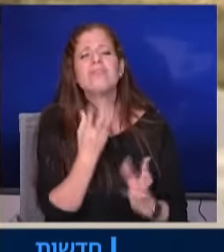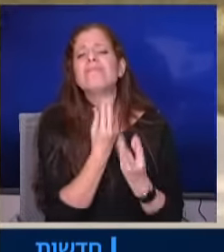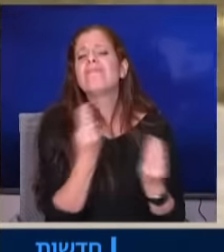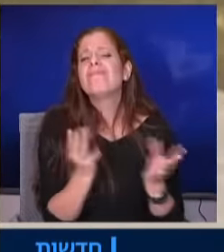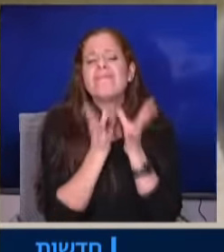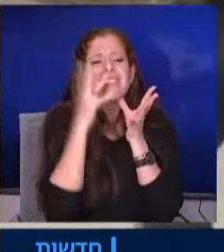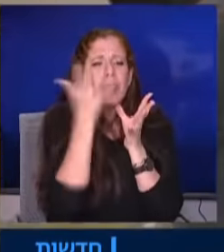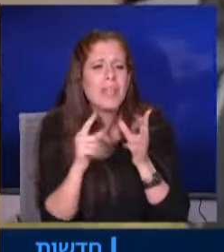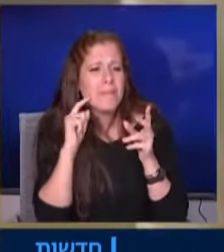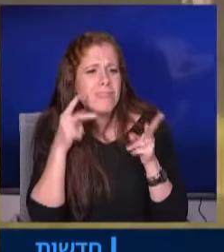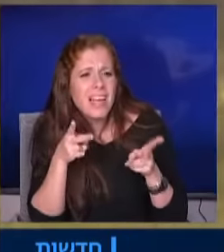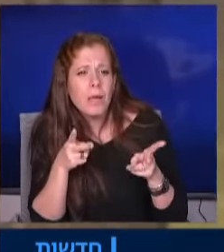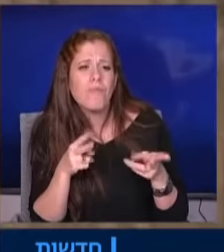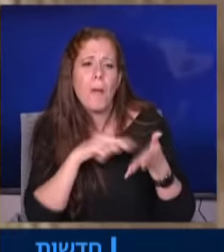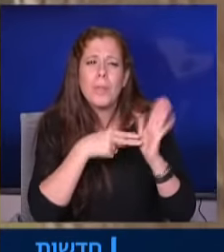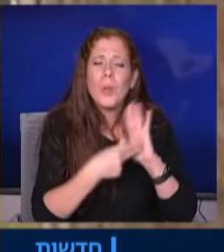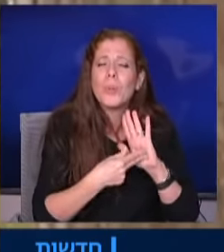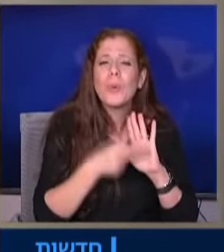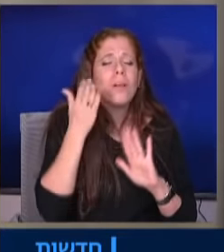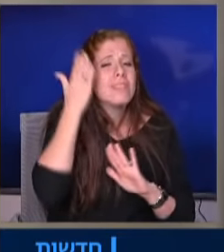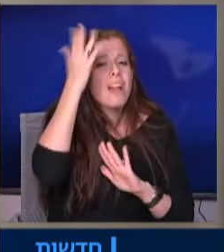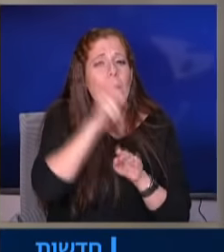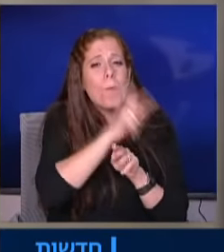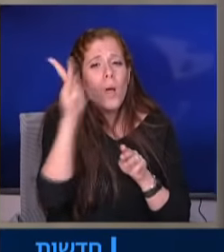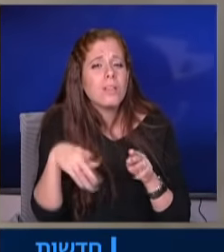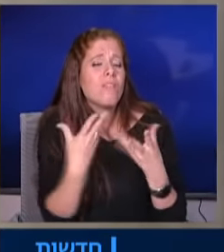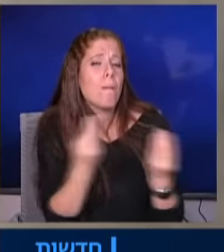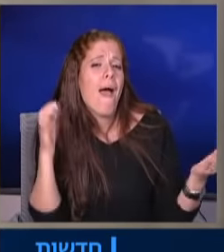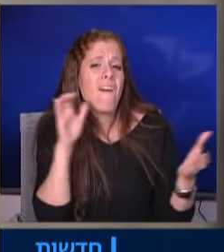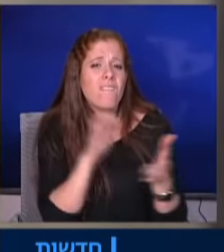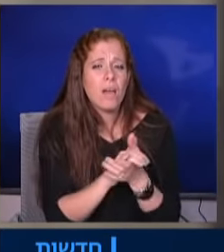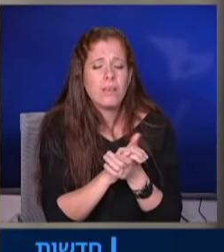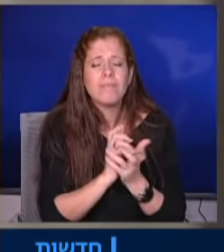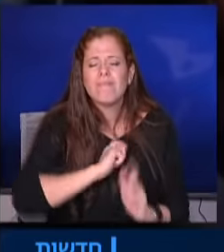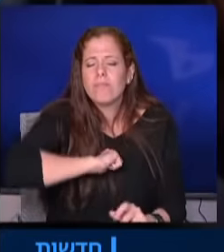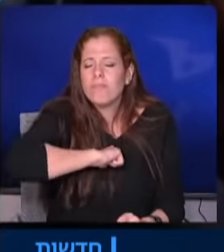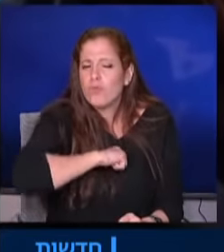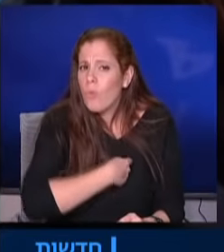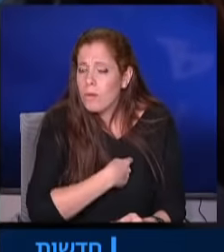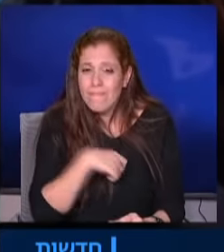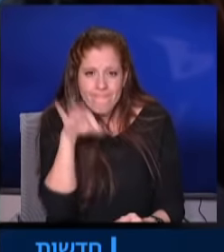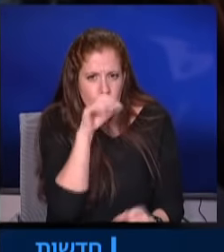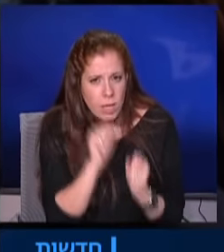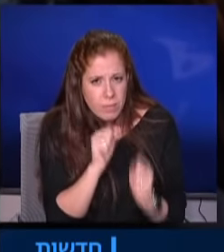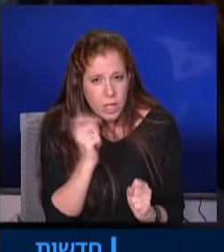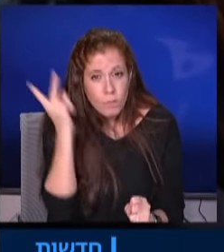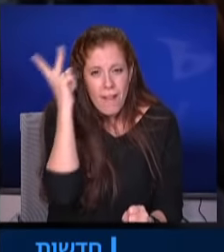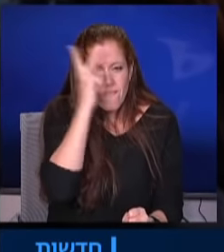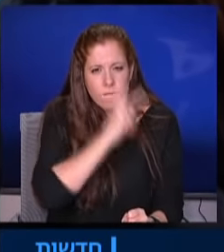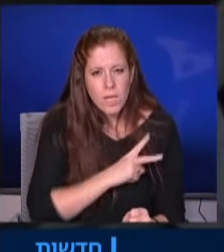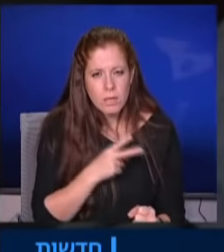תוכניות לעוד ועוד פרויקטים, והרבה חברים ועמיתים שבורים. שעדיין מתקשים להקל את הסוף